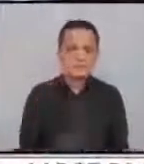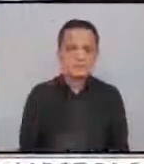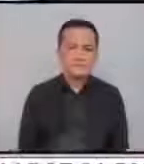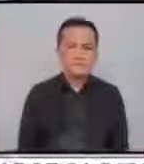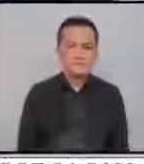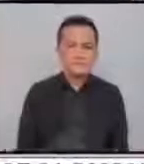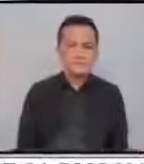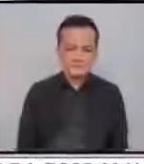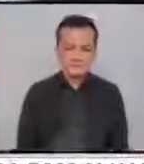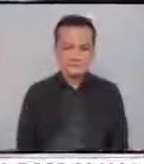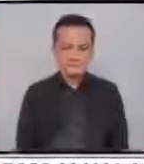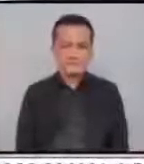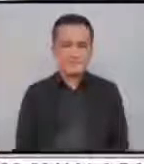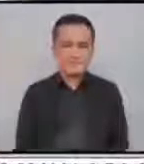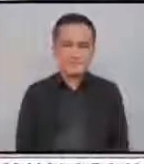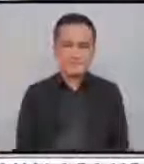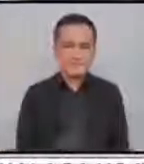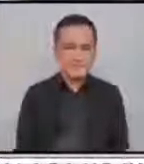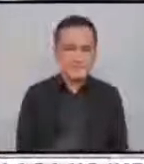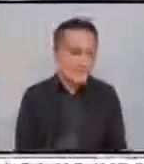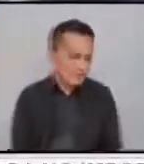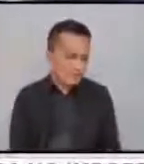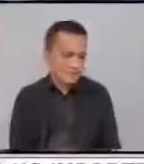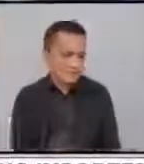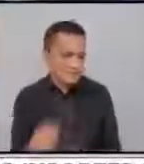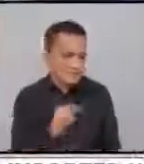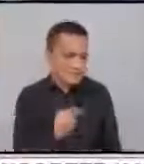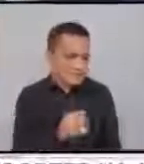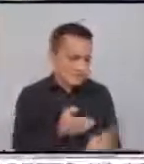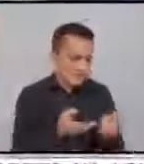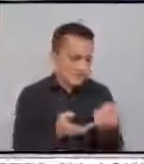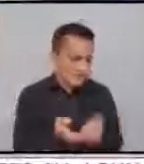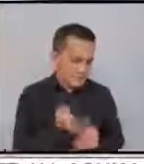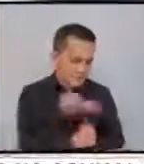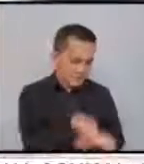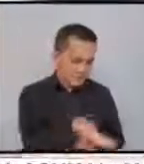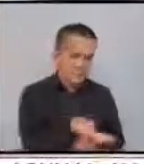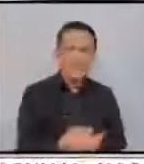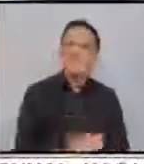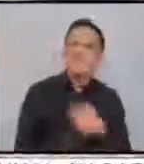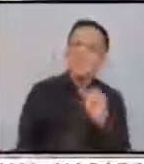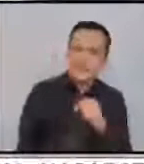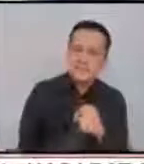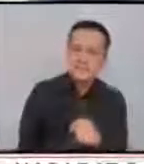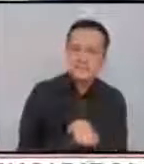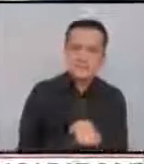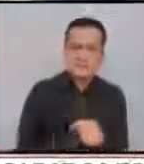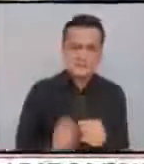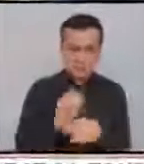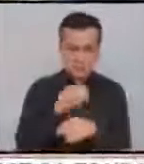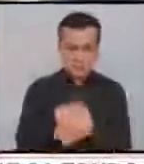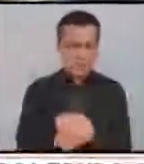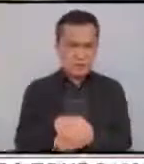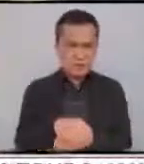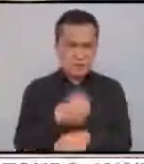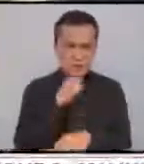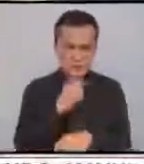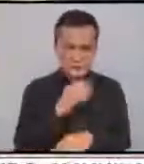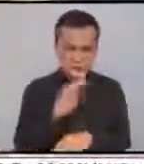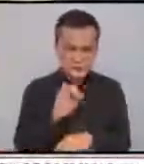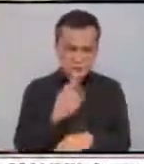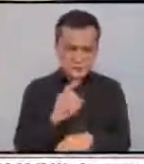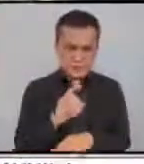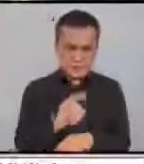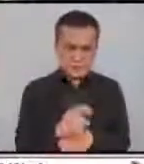po, sukat po talaga lahat. Kasi para kang nagbibake. Yes po. Kasi kapag sumobra siya, there is a tendency na hindi mag-bind and then mag-excess yung